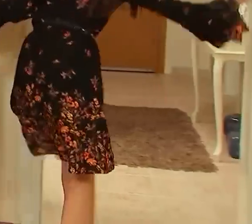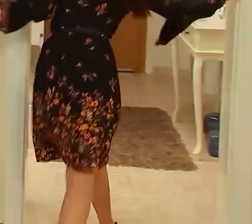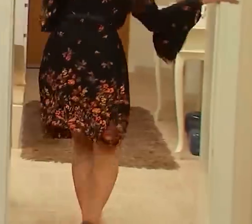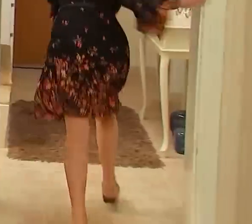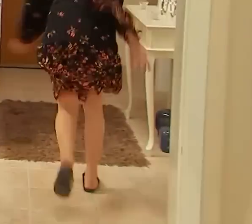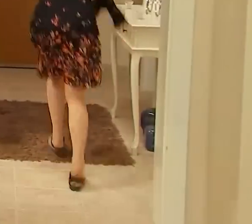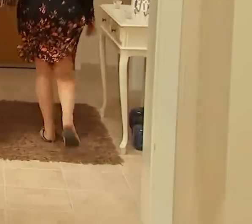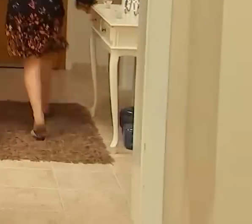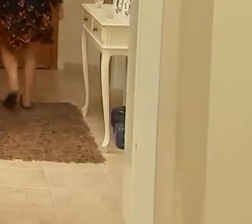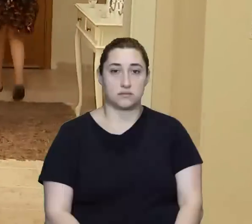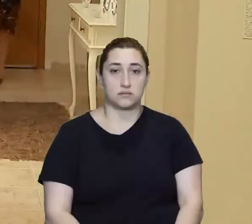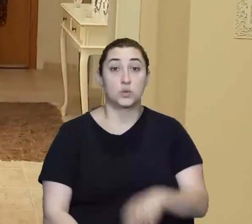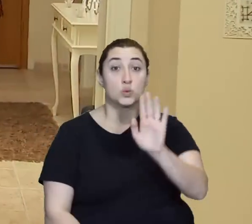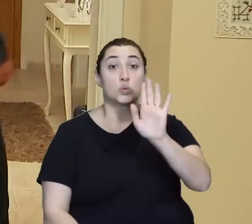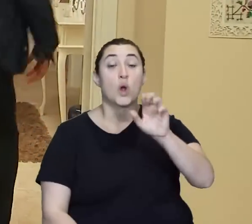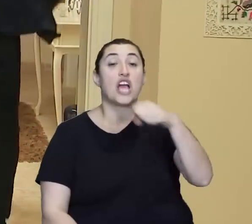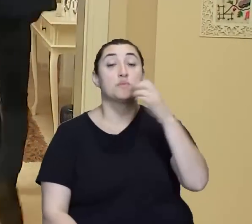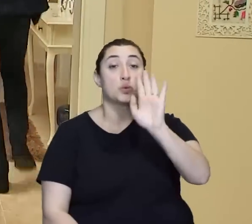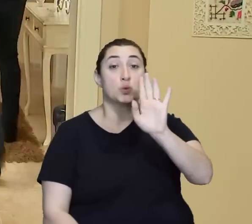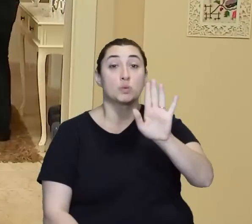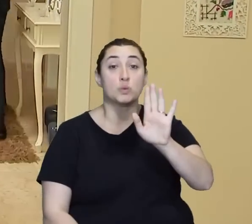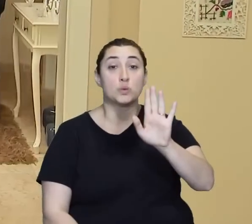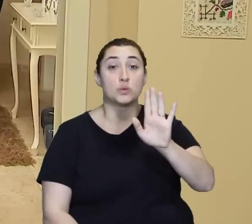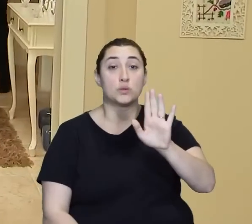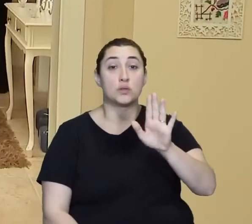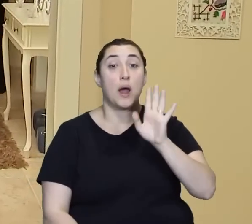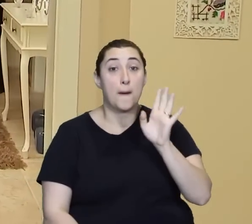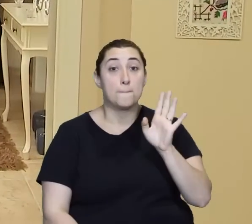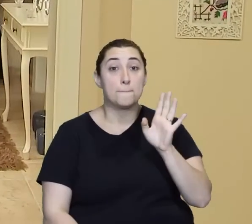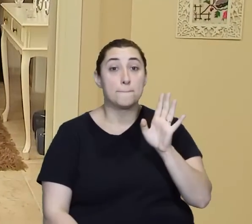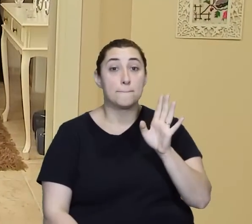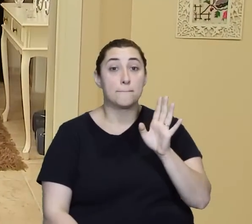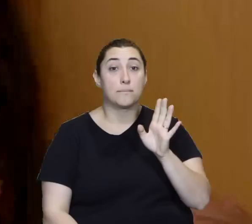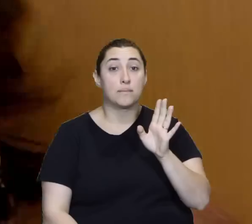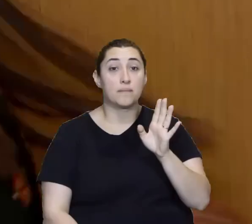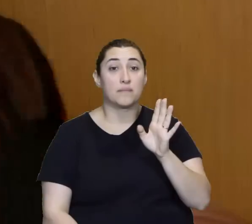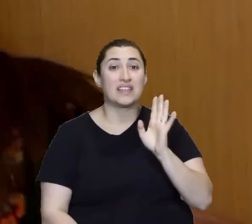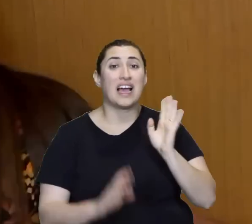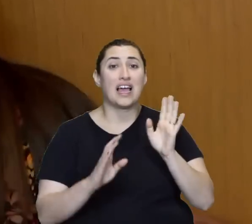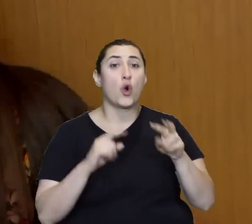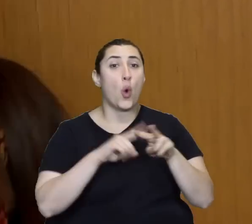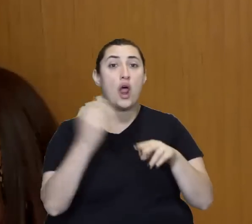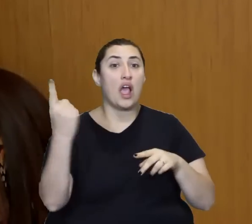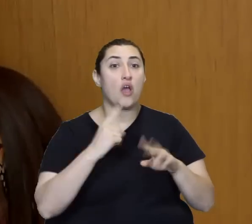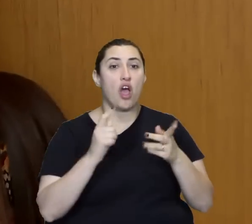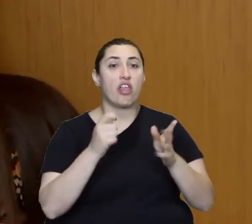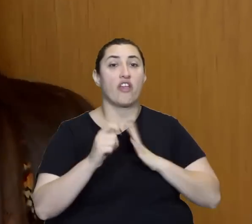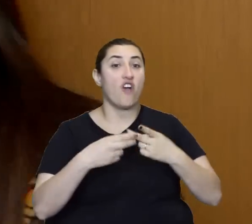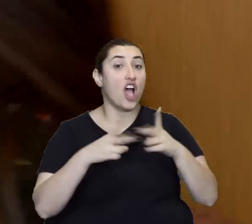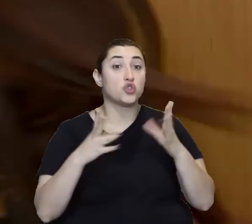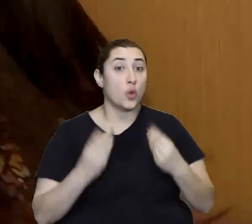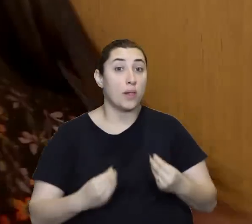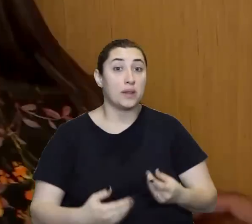Zehra kapıya koşuyor. Dur açma dur. Peşinden koştu. Aman ya Koray'sa anahtarı var